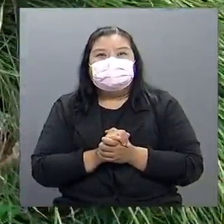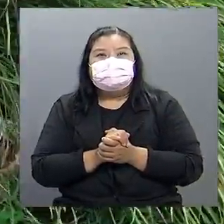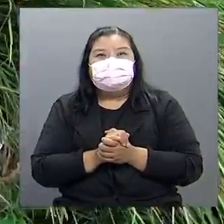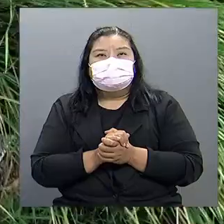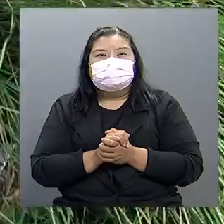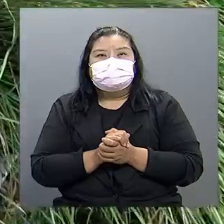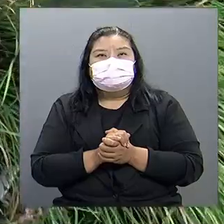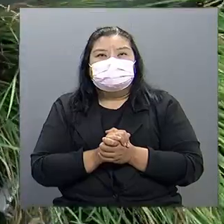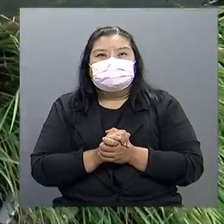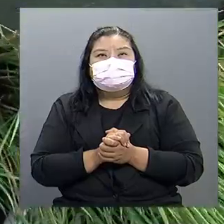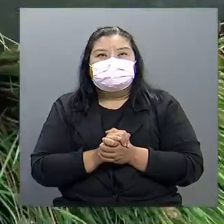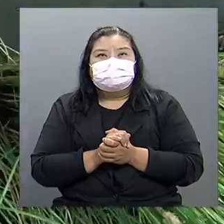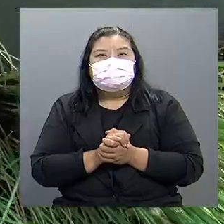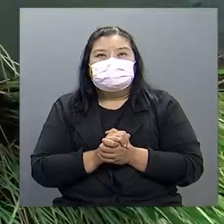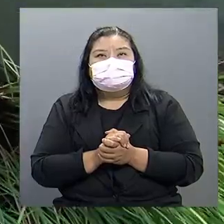ถ้า